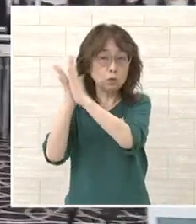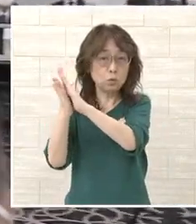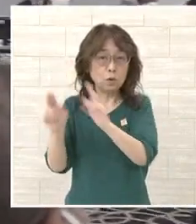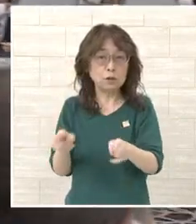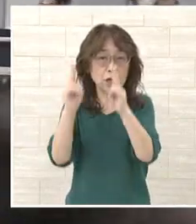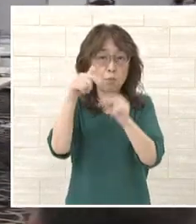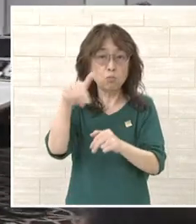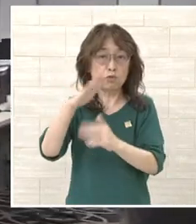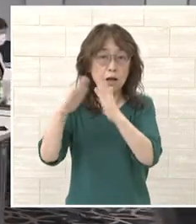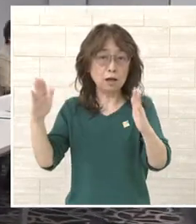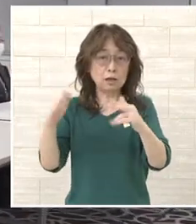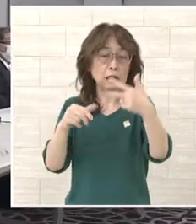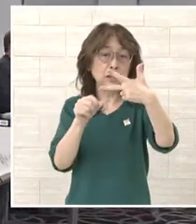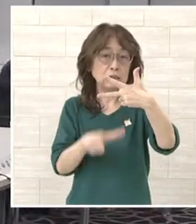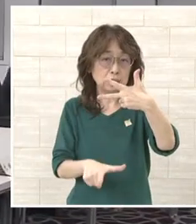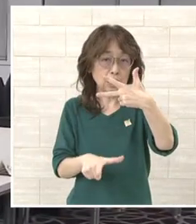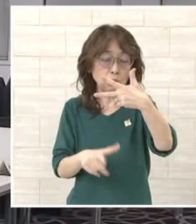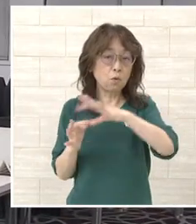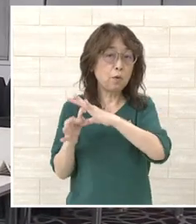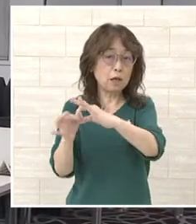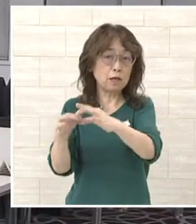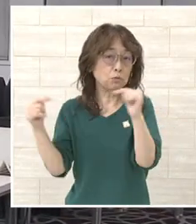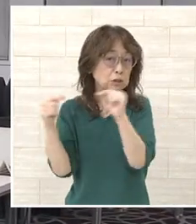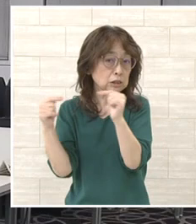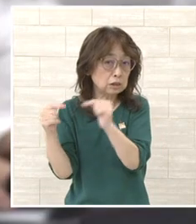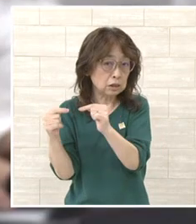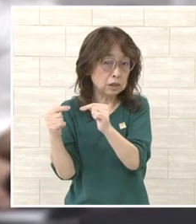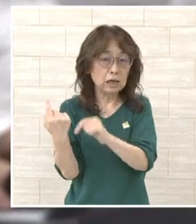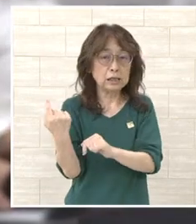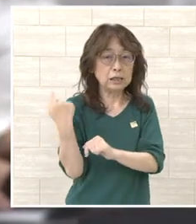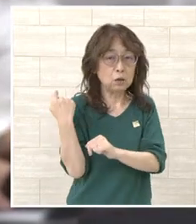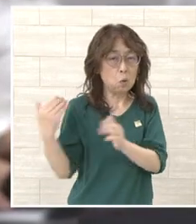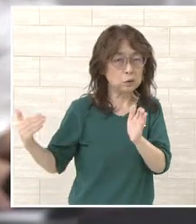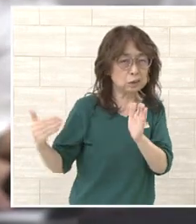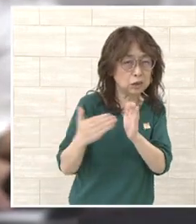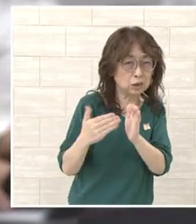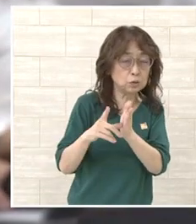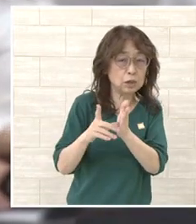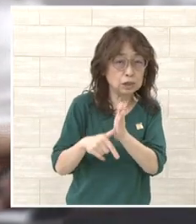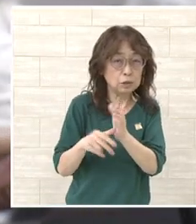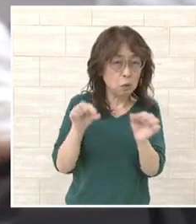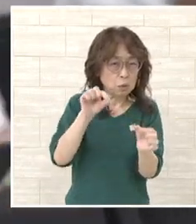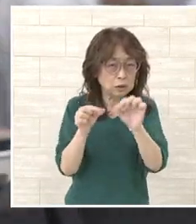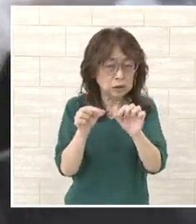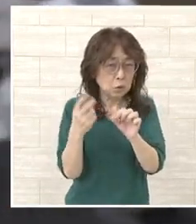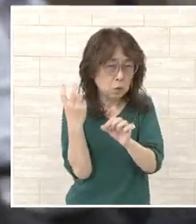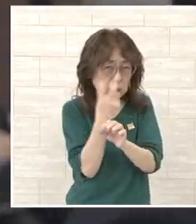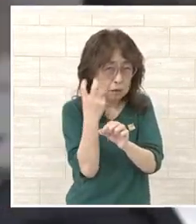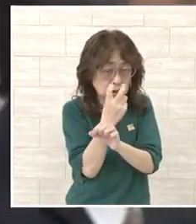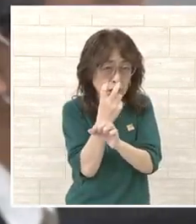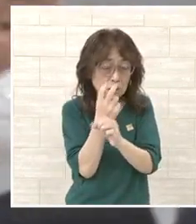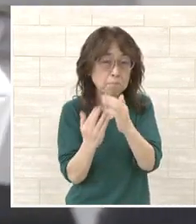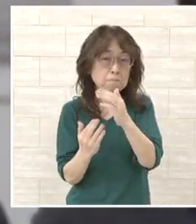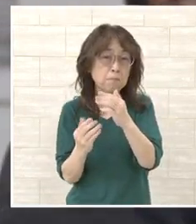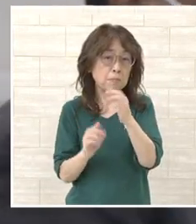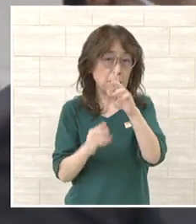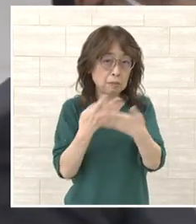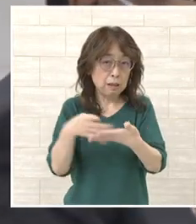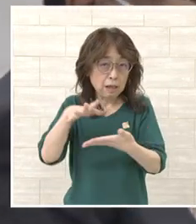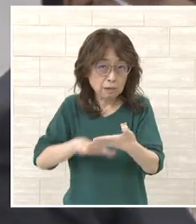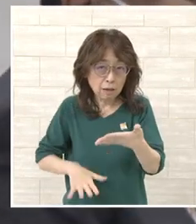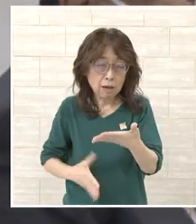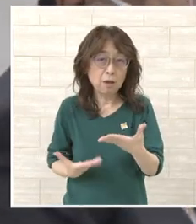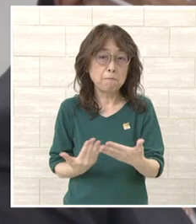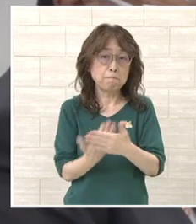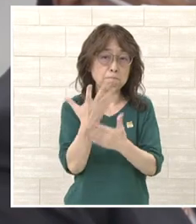7月継続審議となり、昨日最終段階の臨床試験のデータなどを踏まえて審議が行われ承認